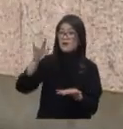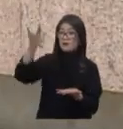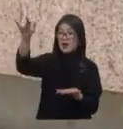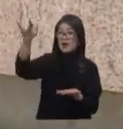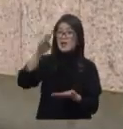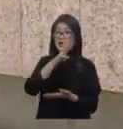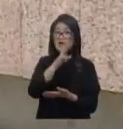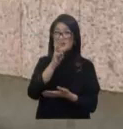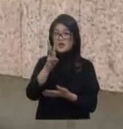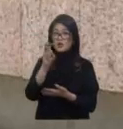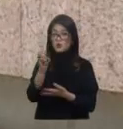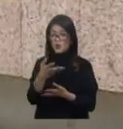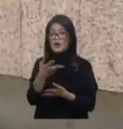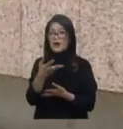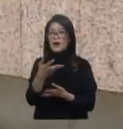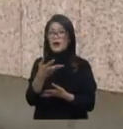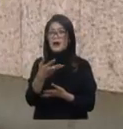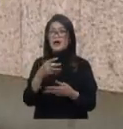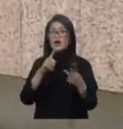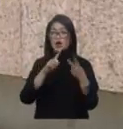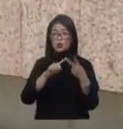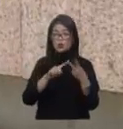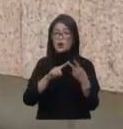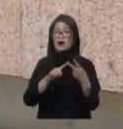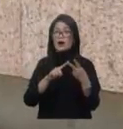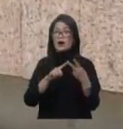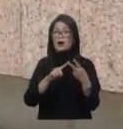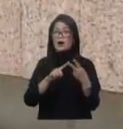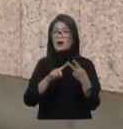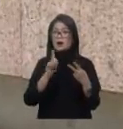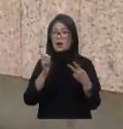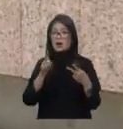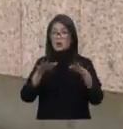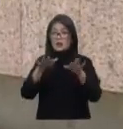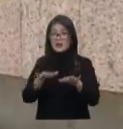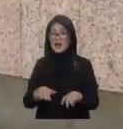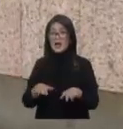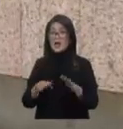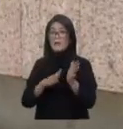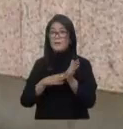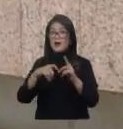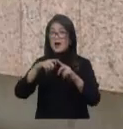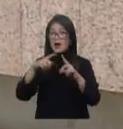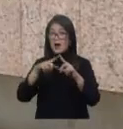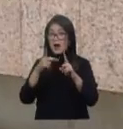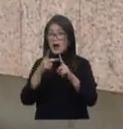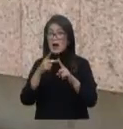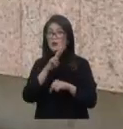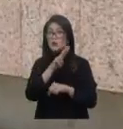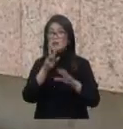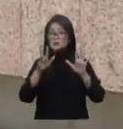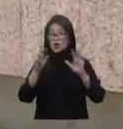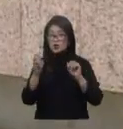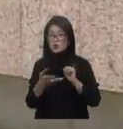rupiah. Yang kedua, akomodasi selama ada di Mekah yang mencapai 18 juta rupiah. Yang ketiga, biaya akomodasi